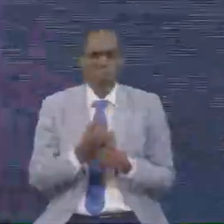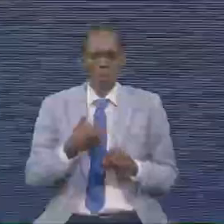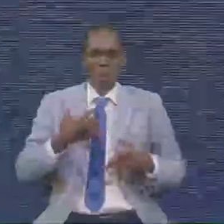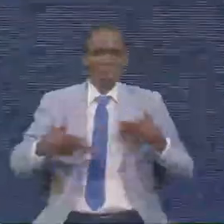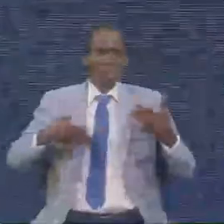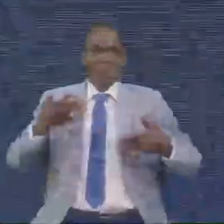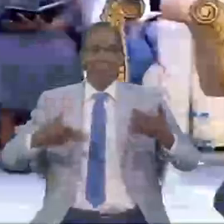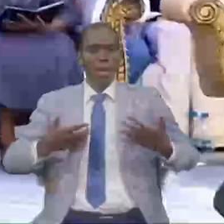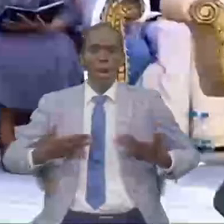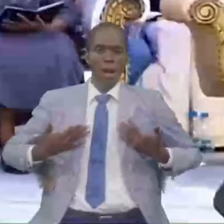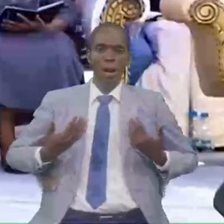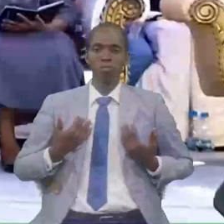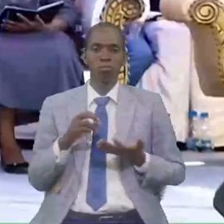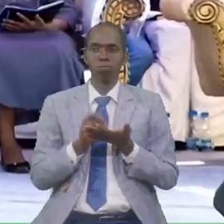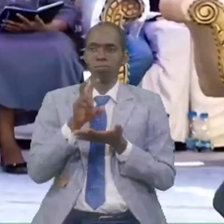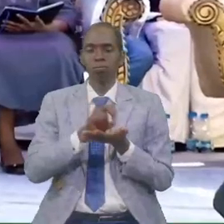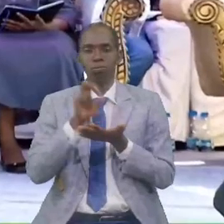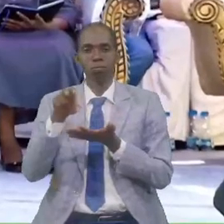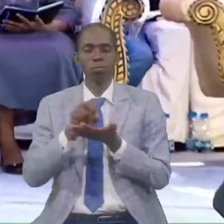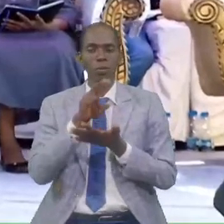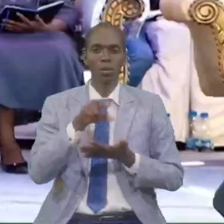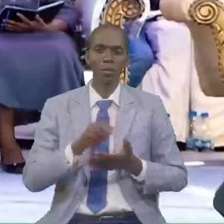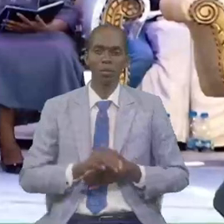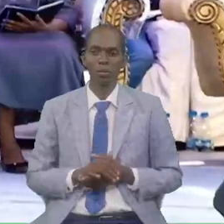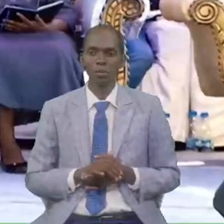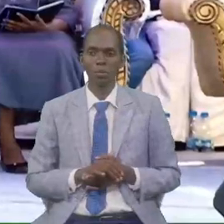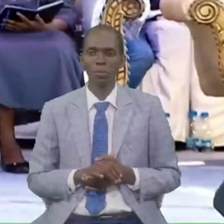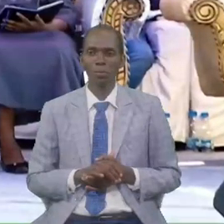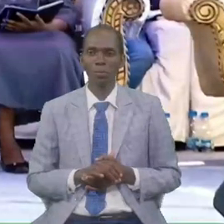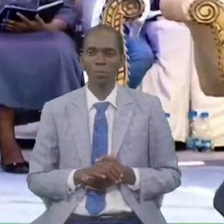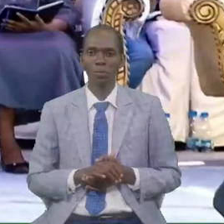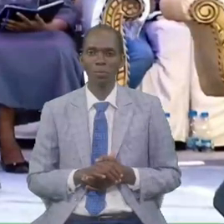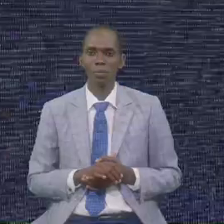Il y a quelque chose qui me rend excité et qui me fait sauter, prédicateur.